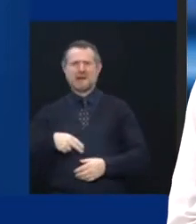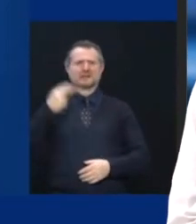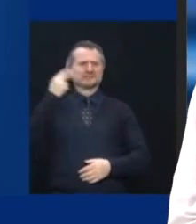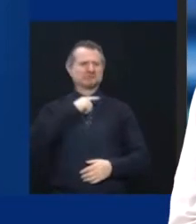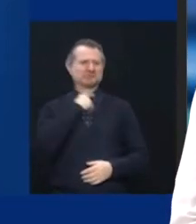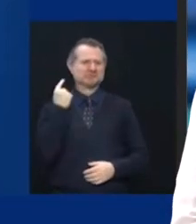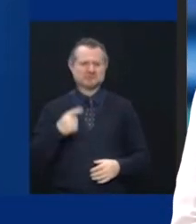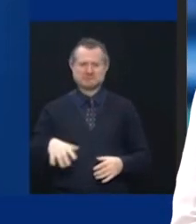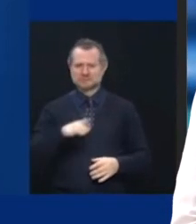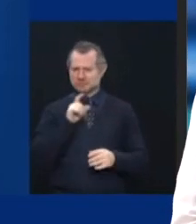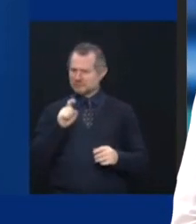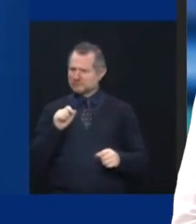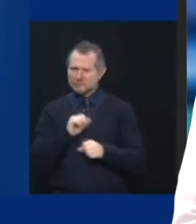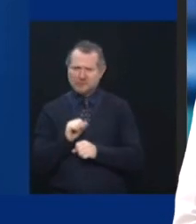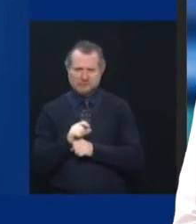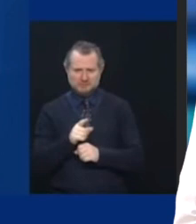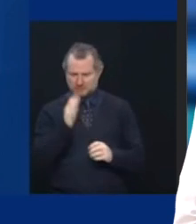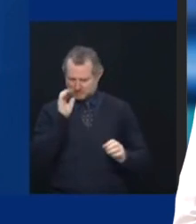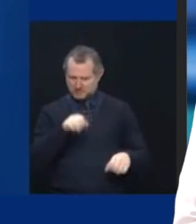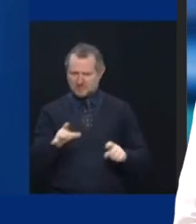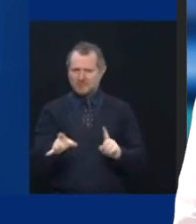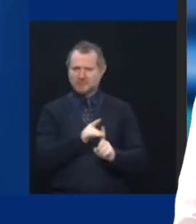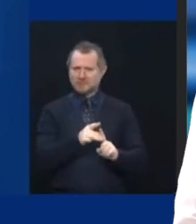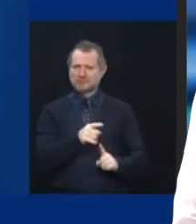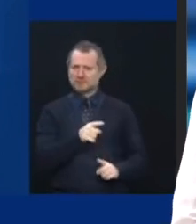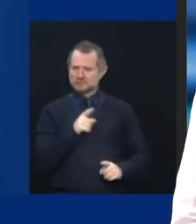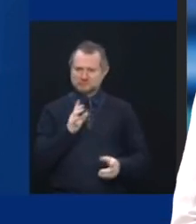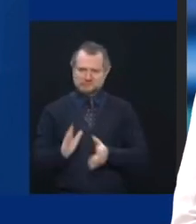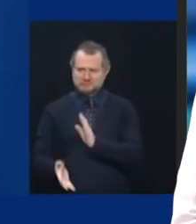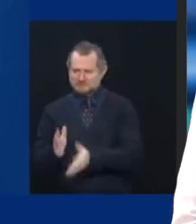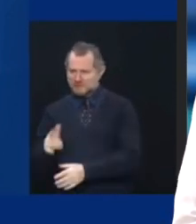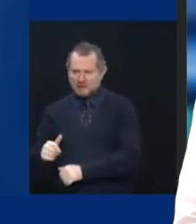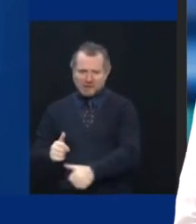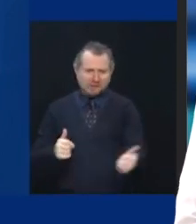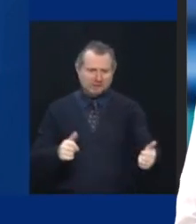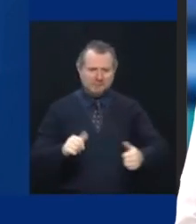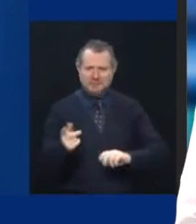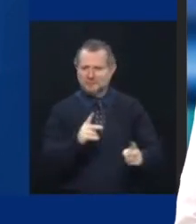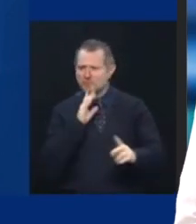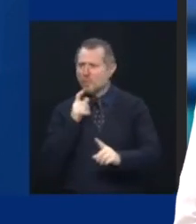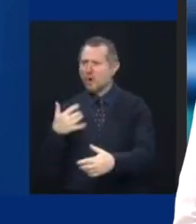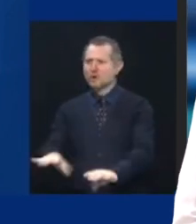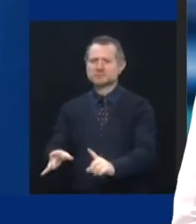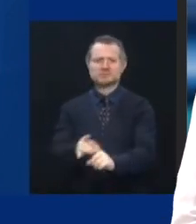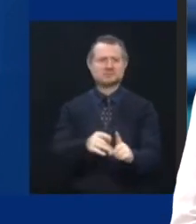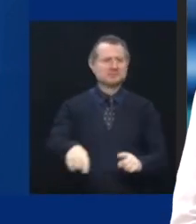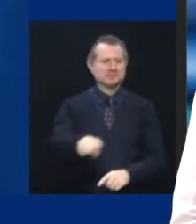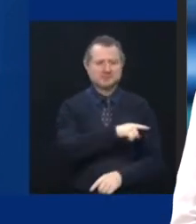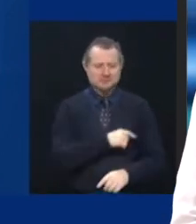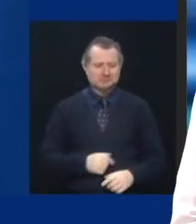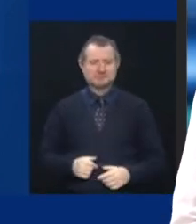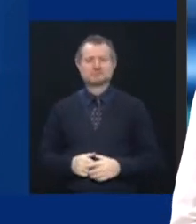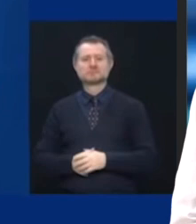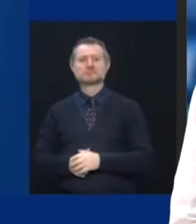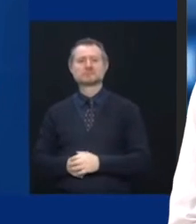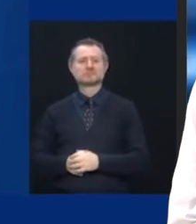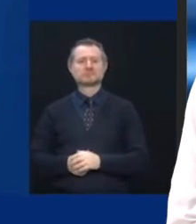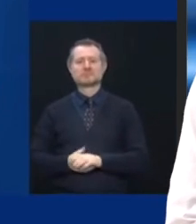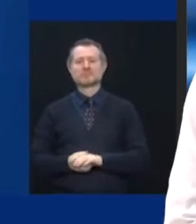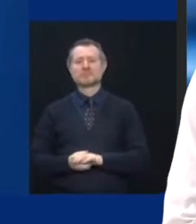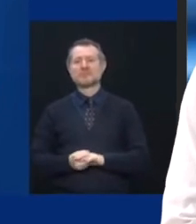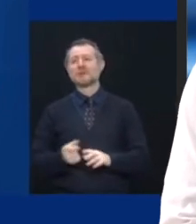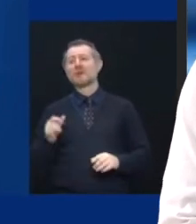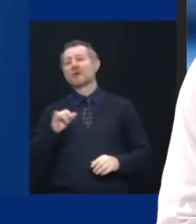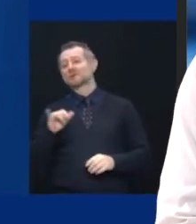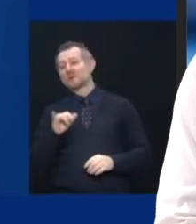约州长库莫表示，不会通过立法来强制民众打疫苗，因后续法律风险太多。库莫表示，目前的